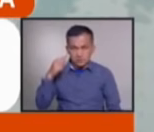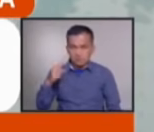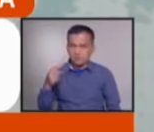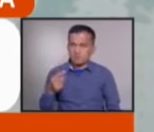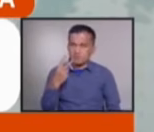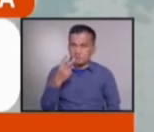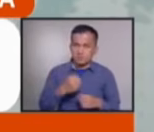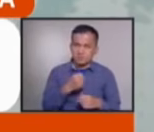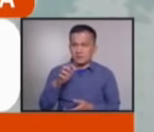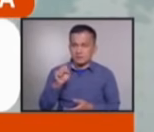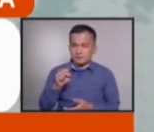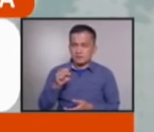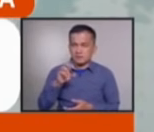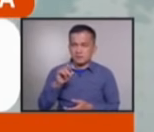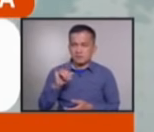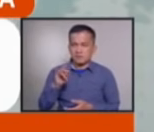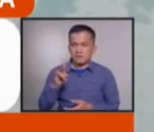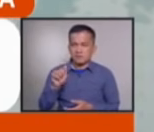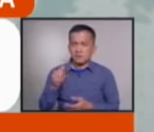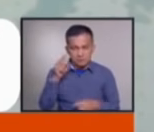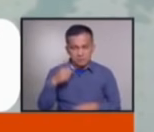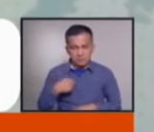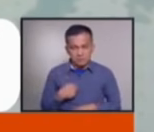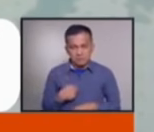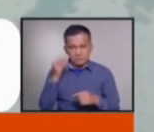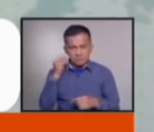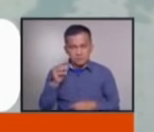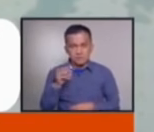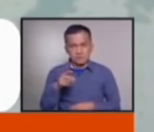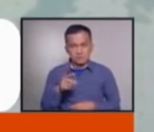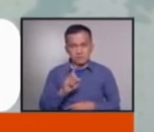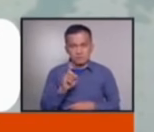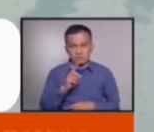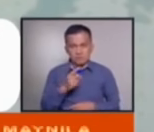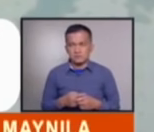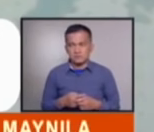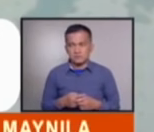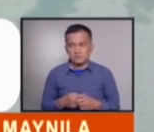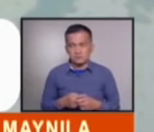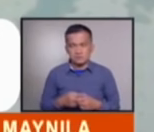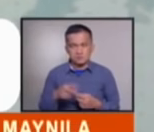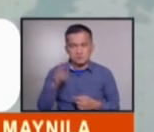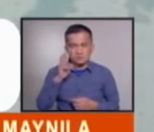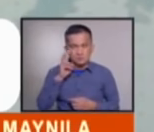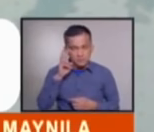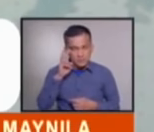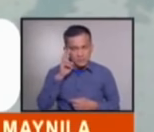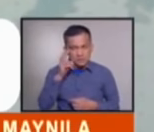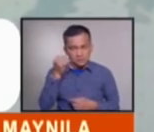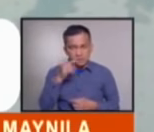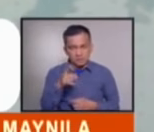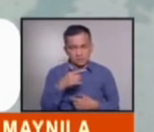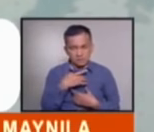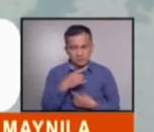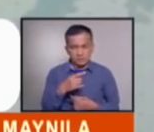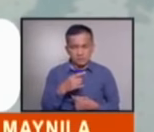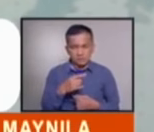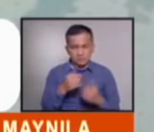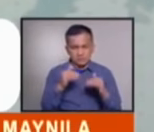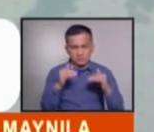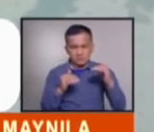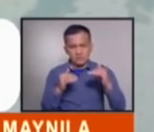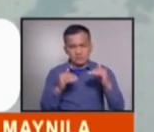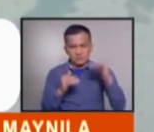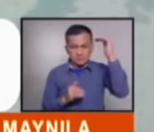taon na lang kami maghiwalay. Hindi po, hindi. Bago lang po yan, bago lang. So, madam, anong nakita mo kay Berhel at bakit mo siya nagustuhan? Iyan layo ng agwat